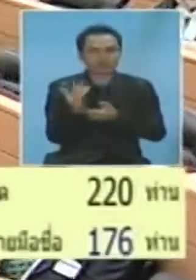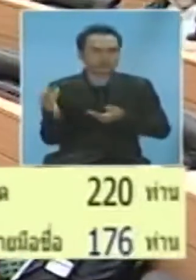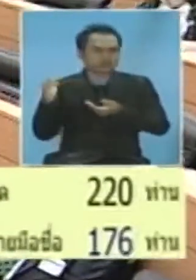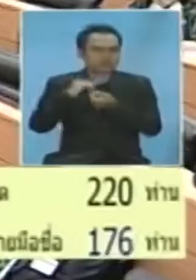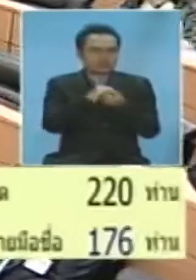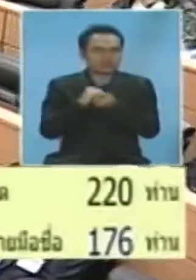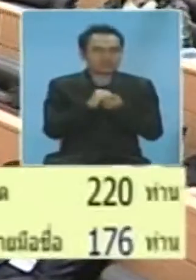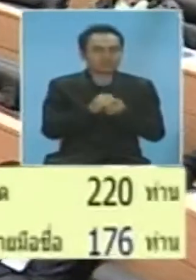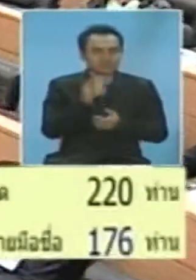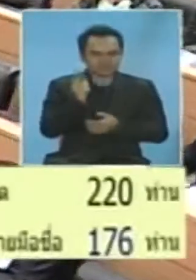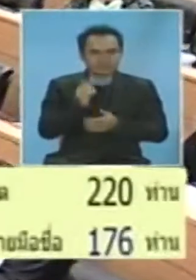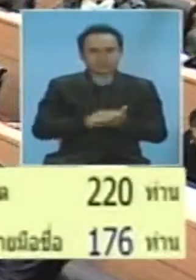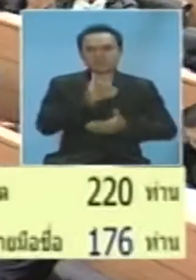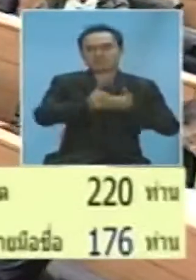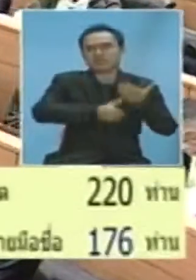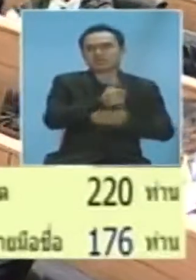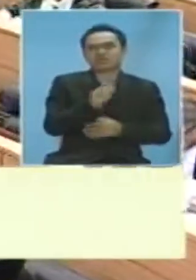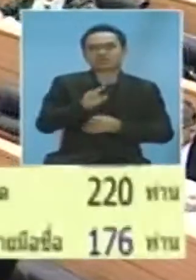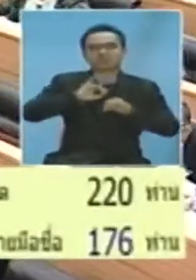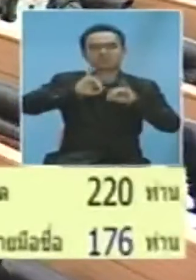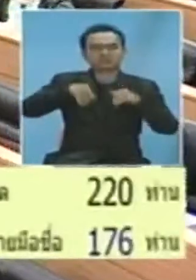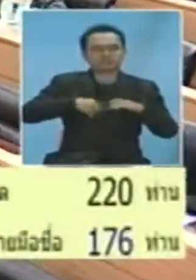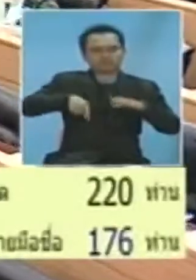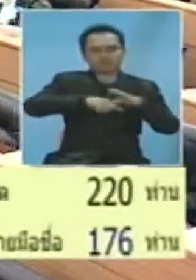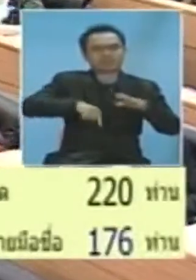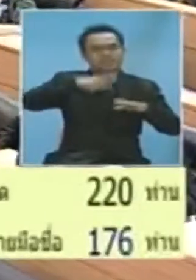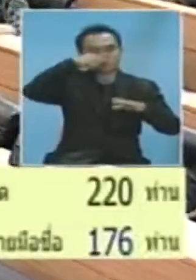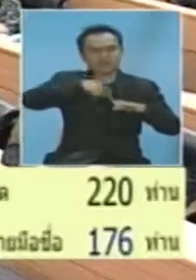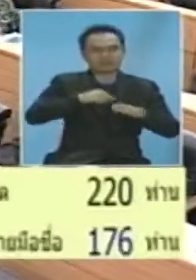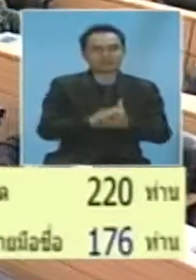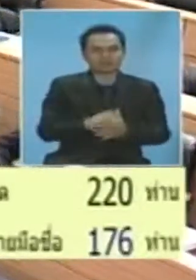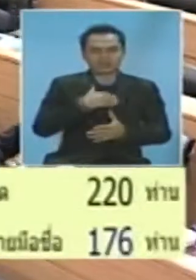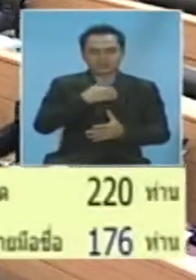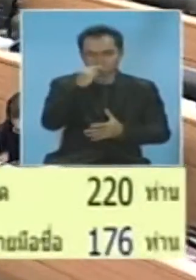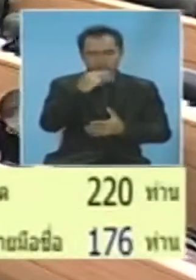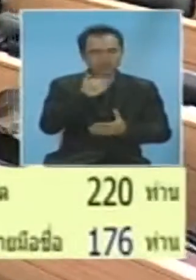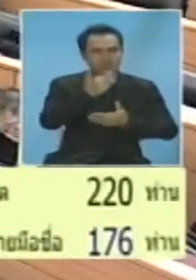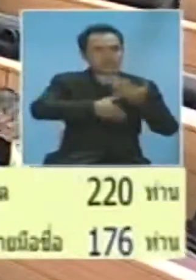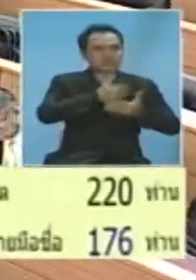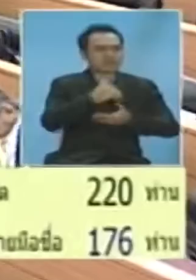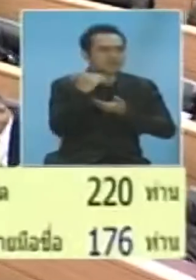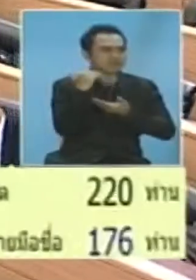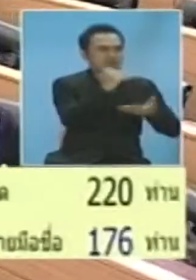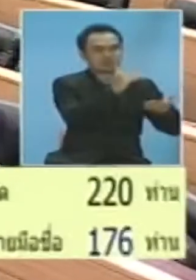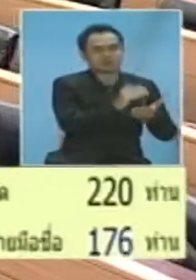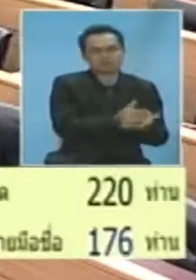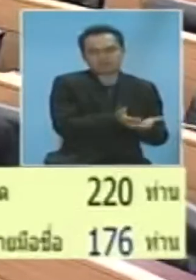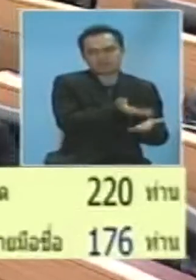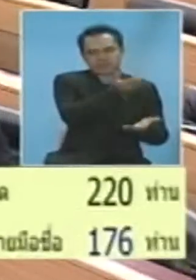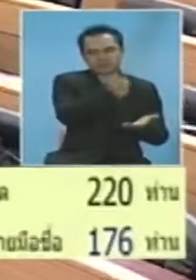าเป็นการขายข้าวให้กับเอกชนไทยในประเทศเพื่อนำไปขายทำกำไรได้อย่างมหาศา